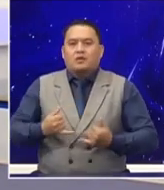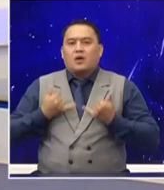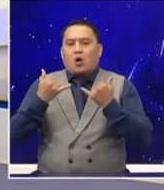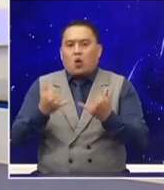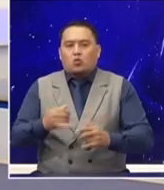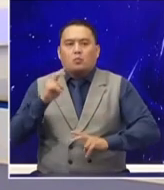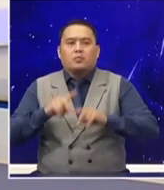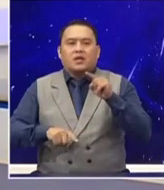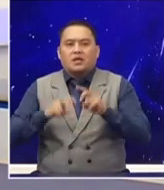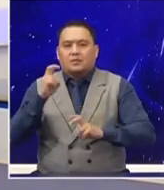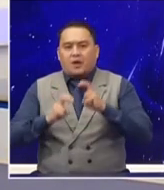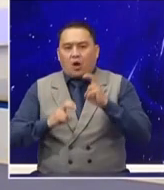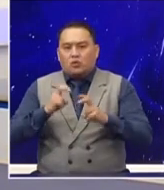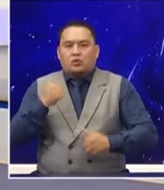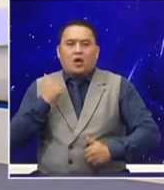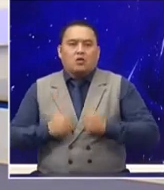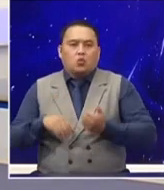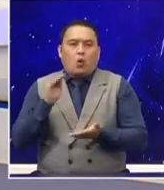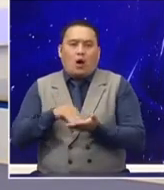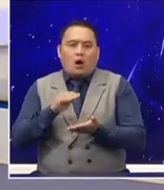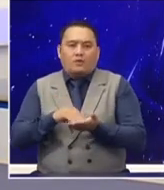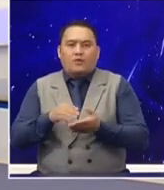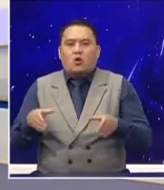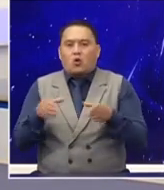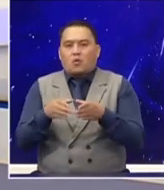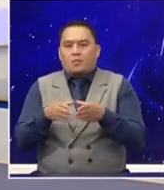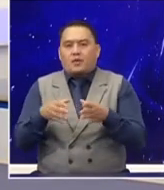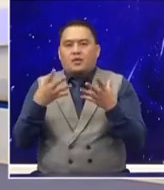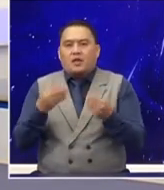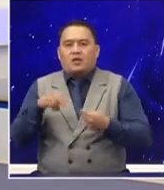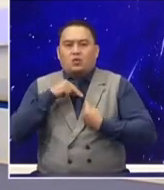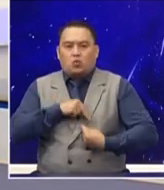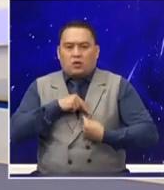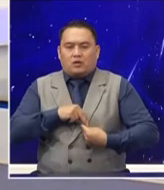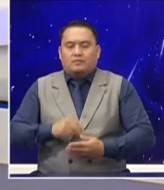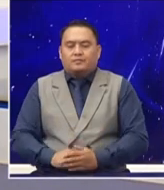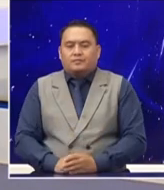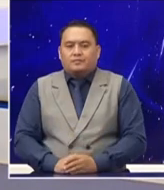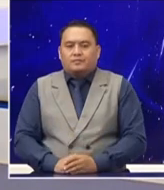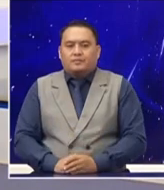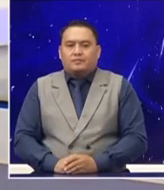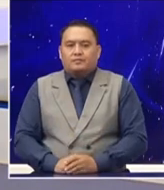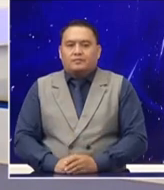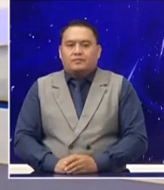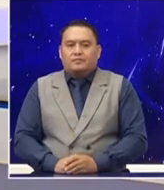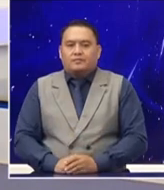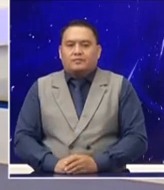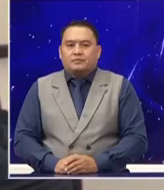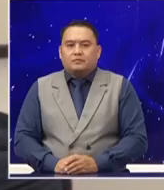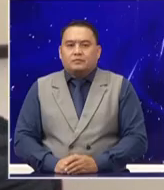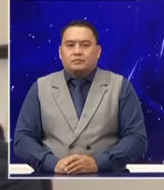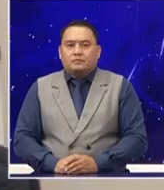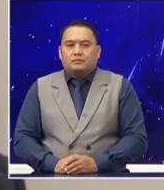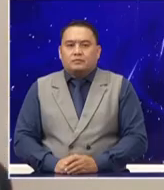родному предприятию были по достоинству оценены коллективом в преддверии Дня труда. Подробности из материалов сюжета.